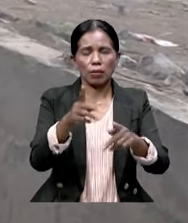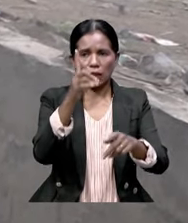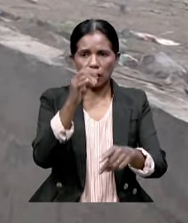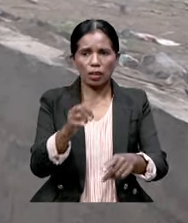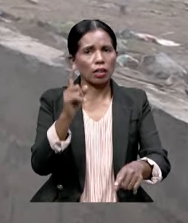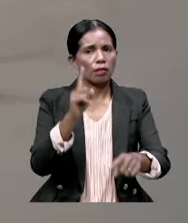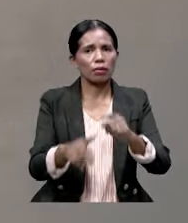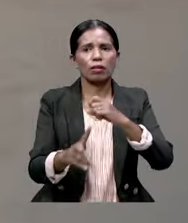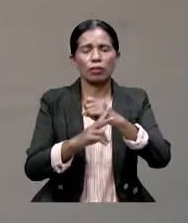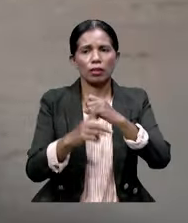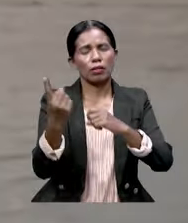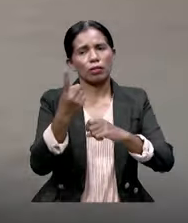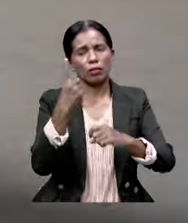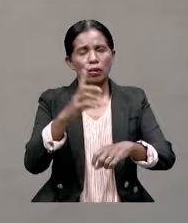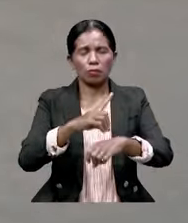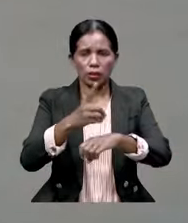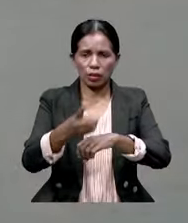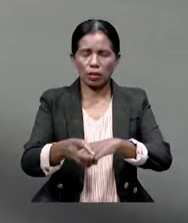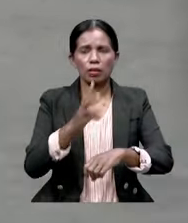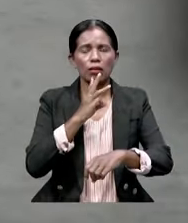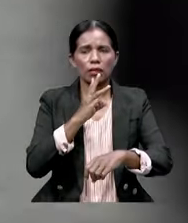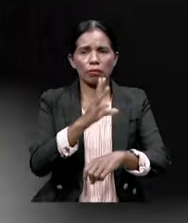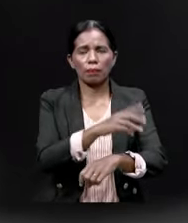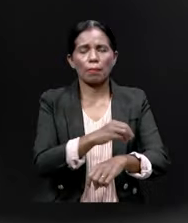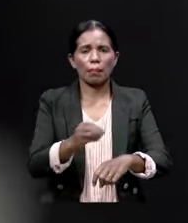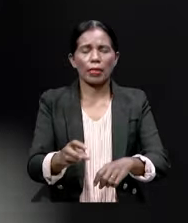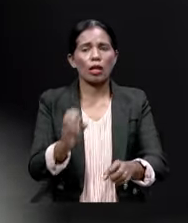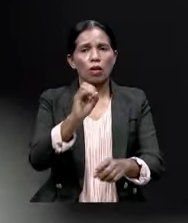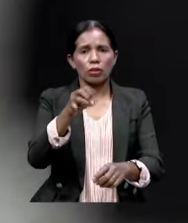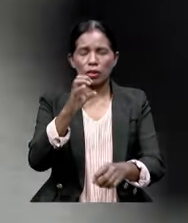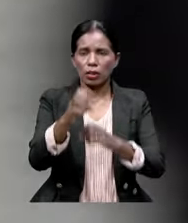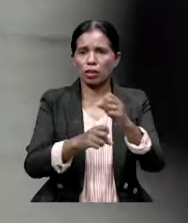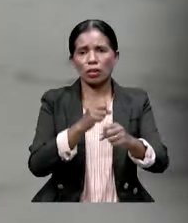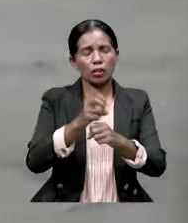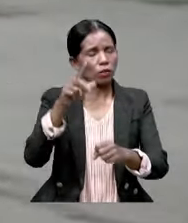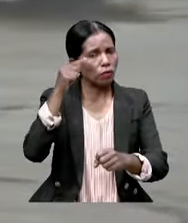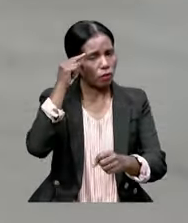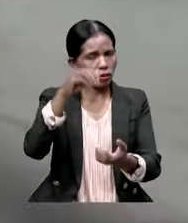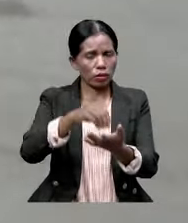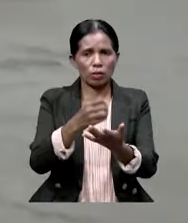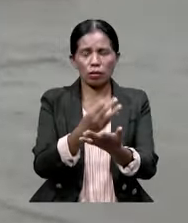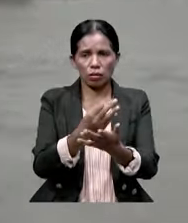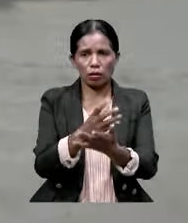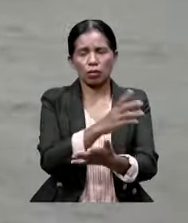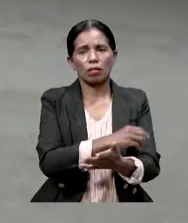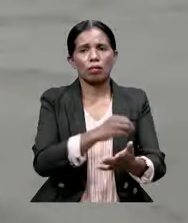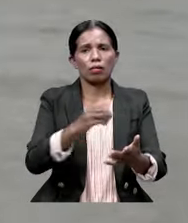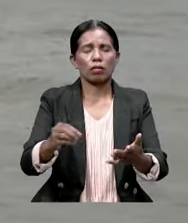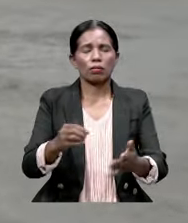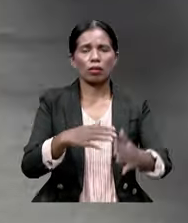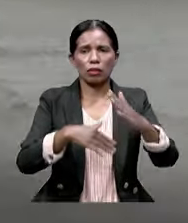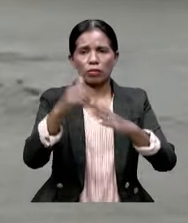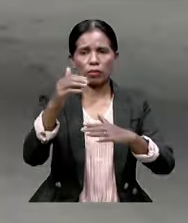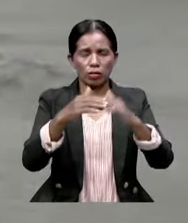labele sai vítima bebek ba inundasaun. Ia orsamentu jeral estadu tinang ringroron resing hat guverno aloko orsamentu ba setor abitasaun no